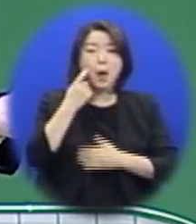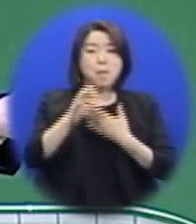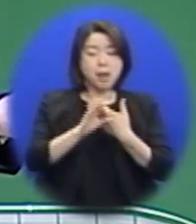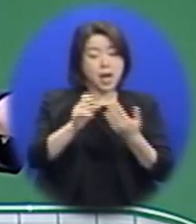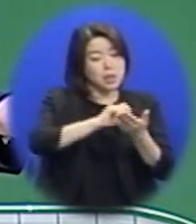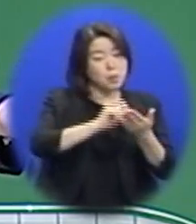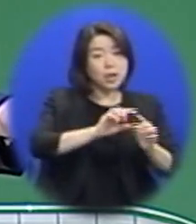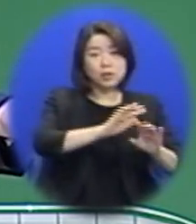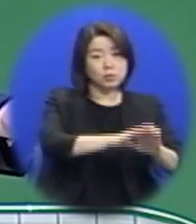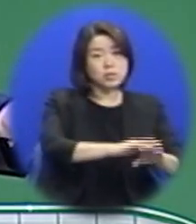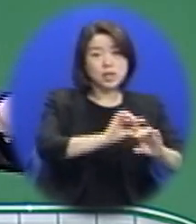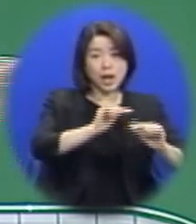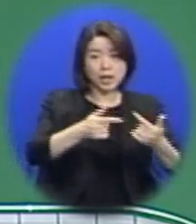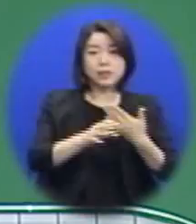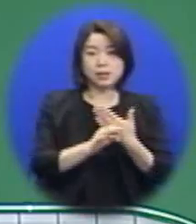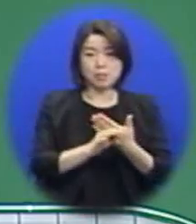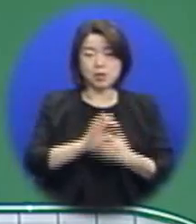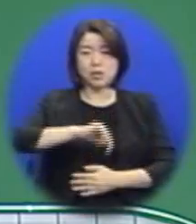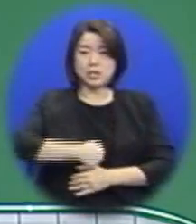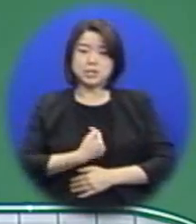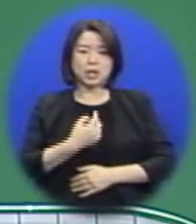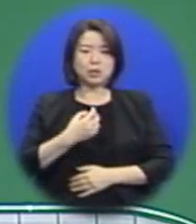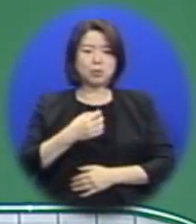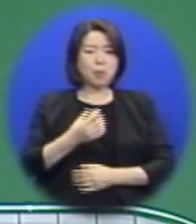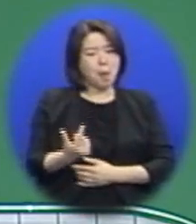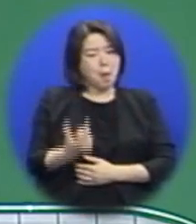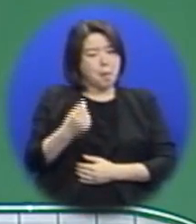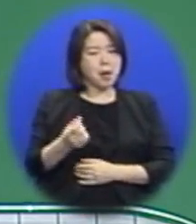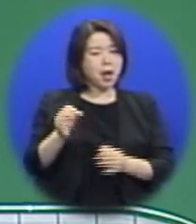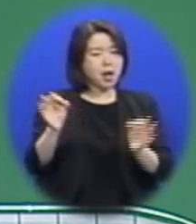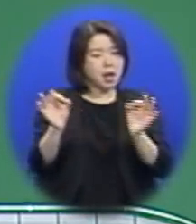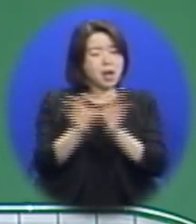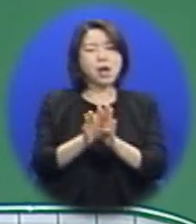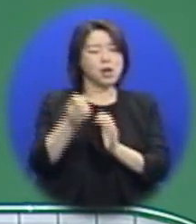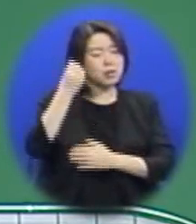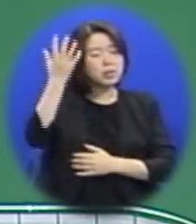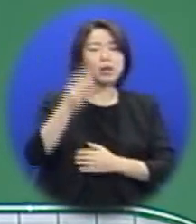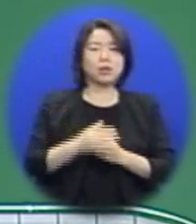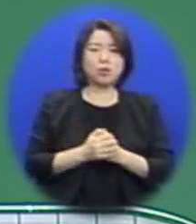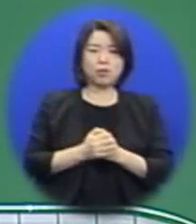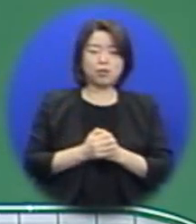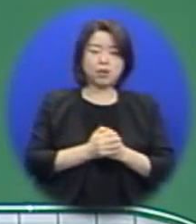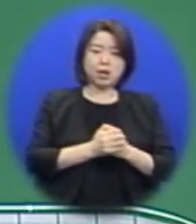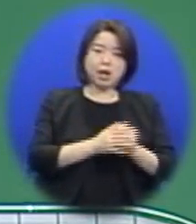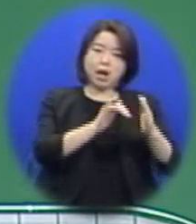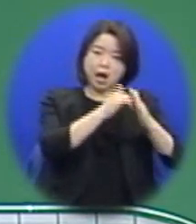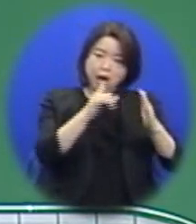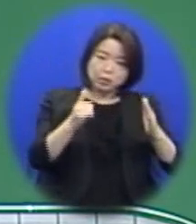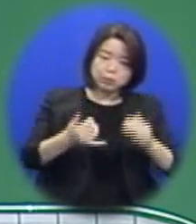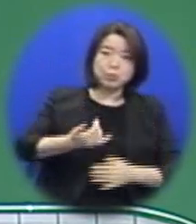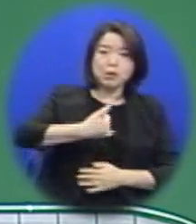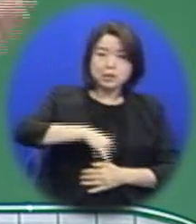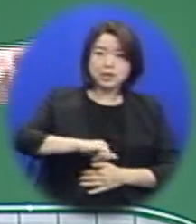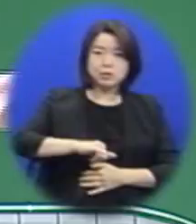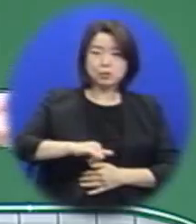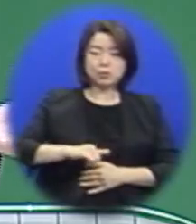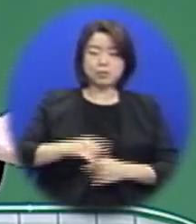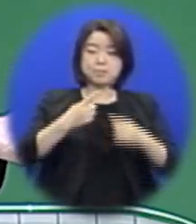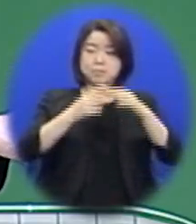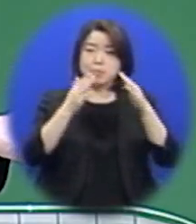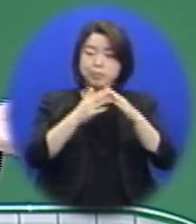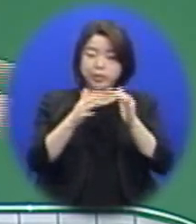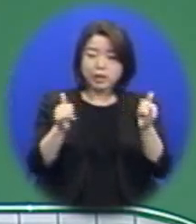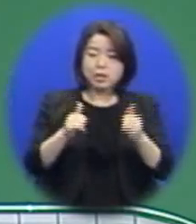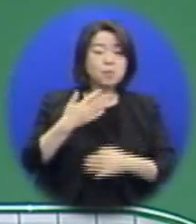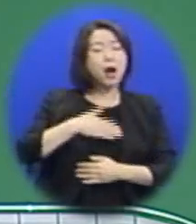않았다면 자기도 금방 잊어버리고 가족도 자녀들도 교우들도 할